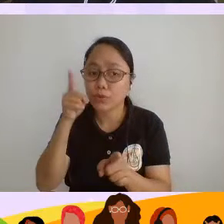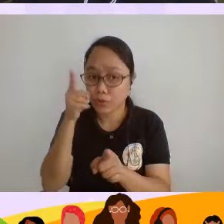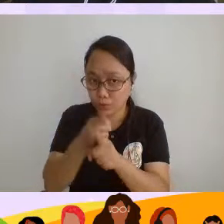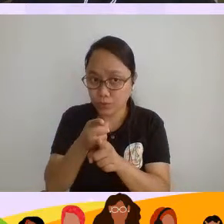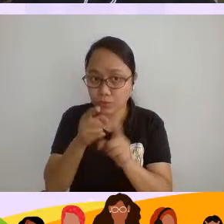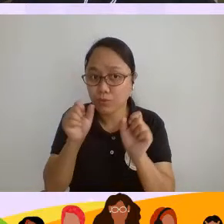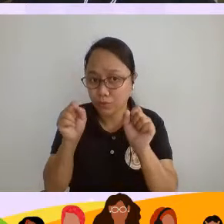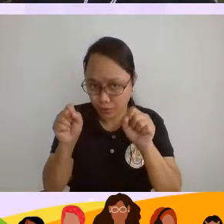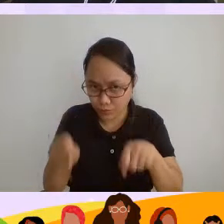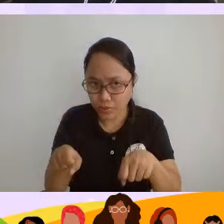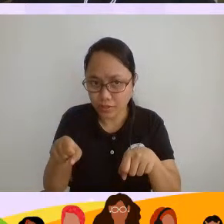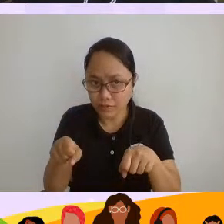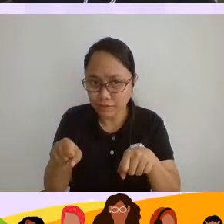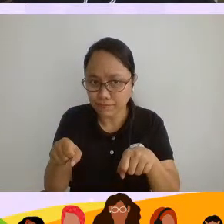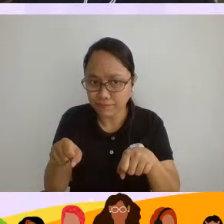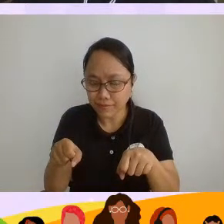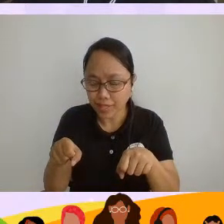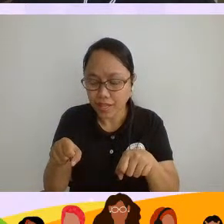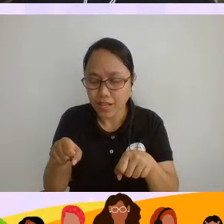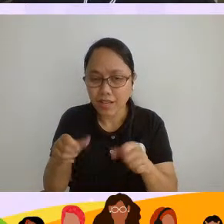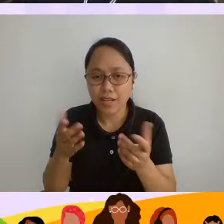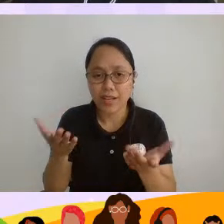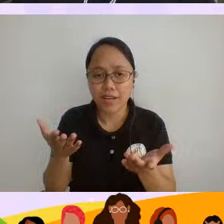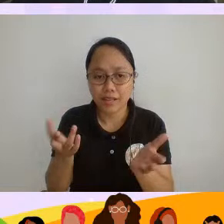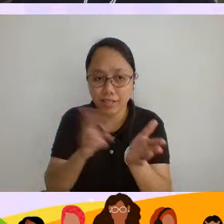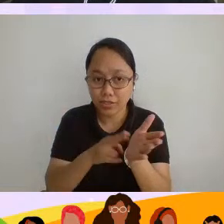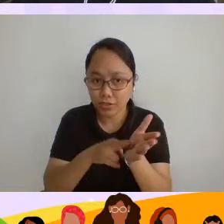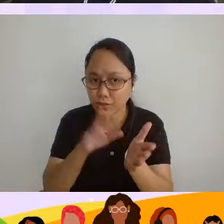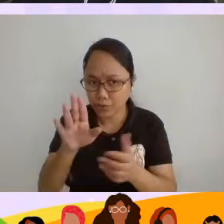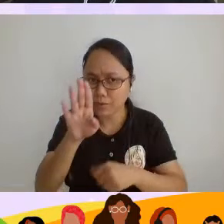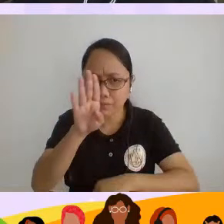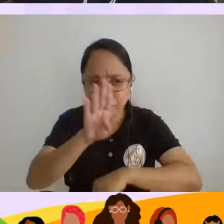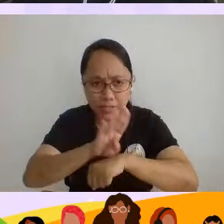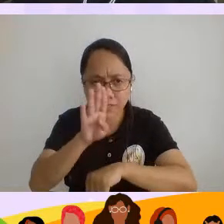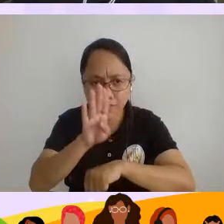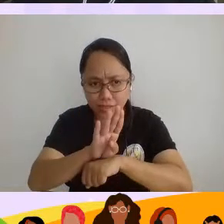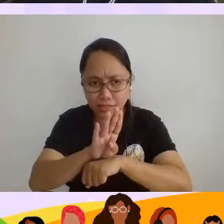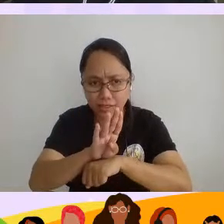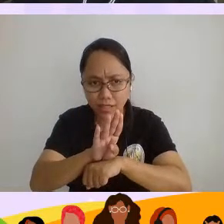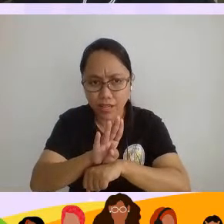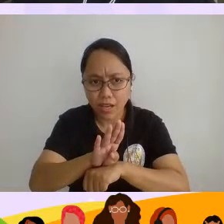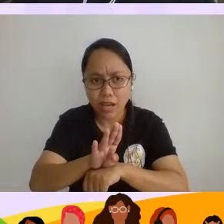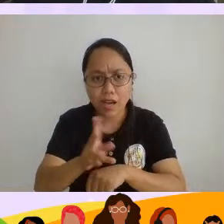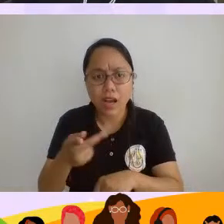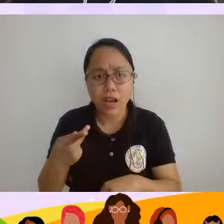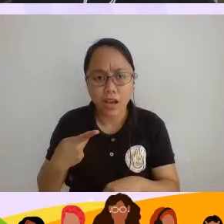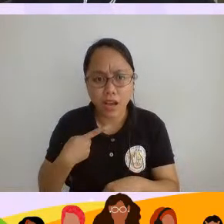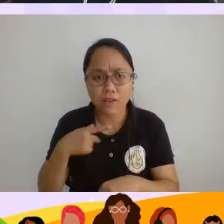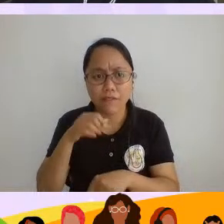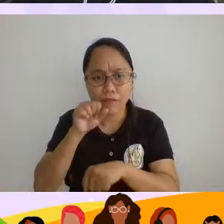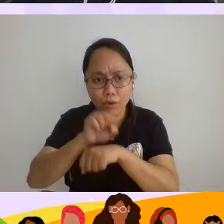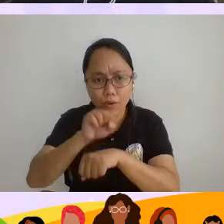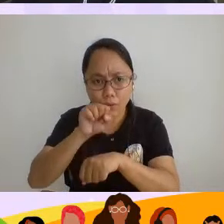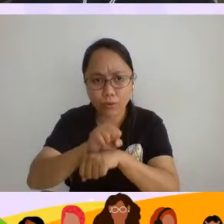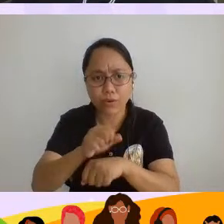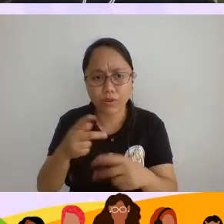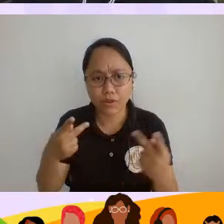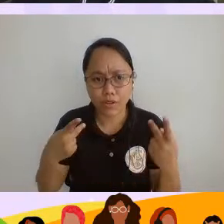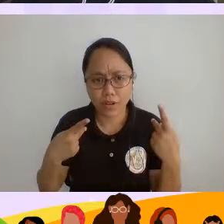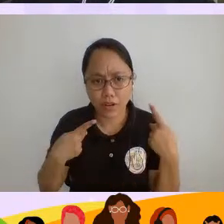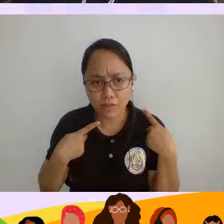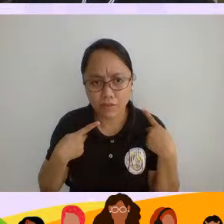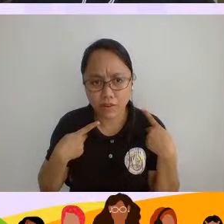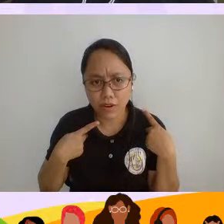I'm sure kayo po nag-go into business, you really would like to have more and help out more.